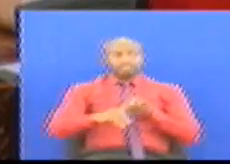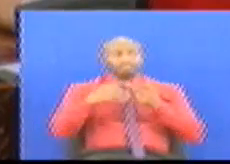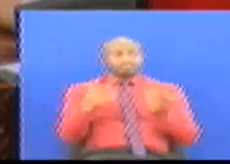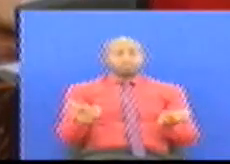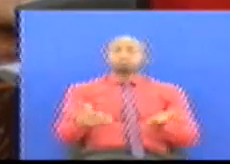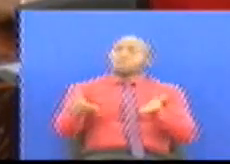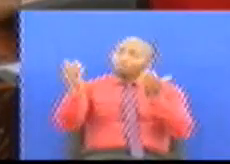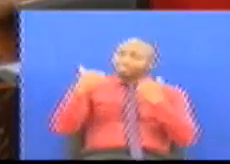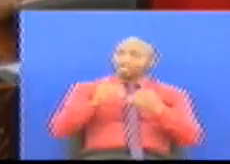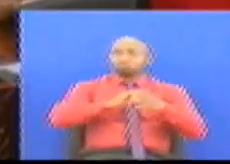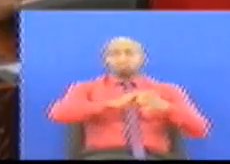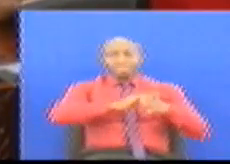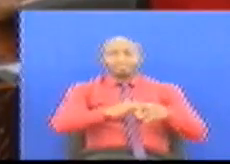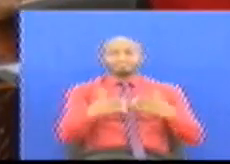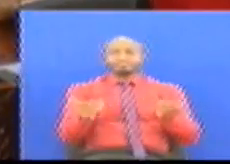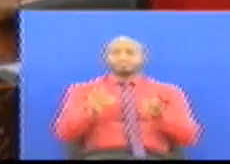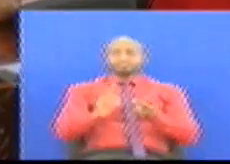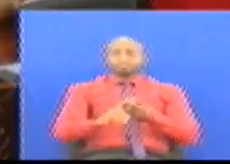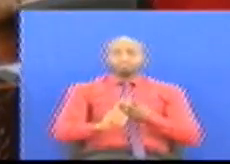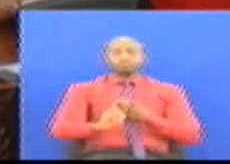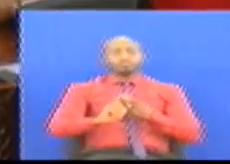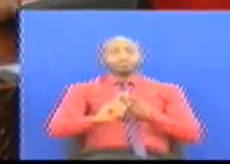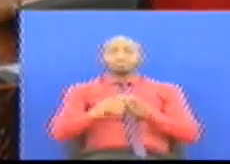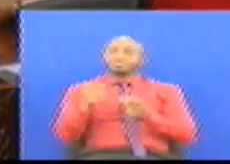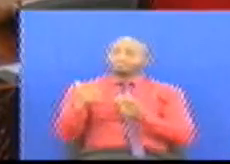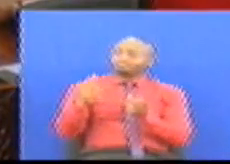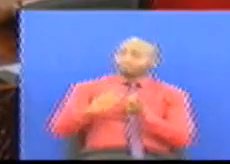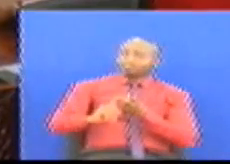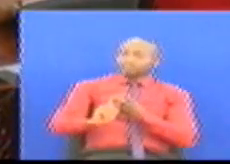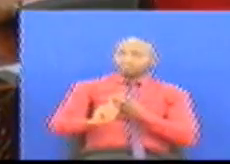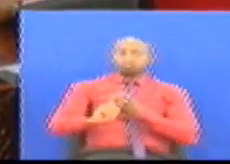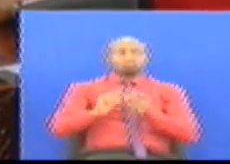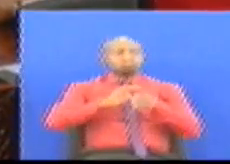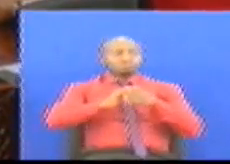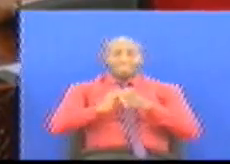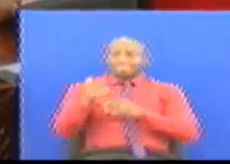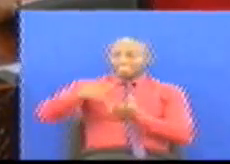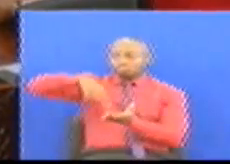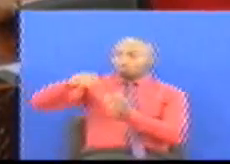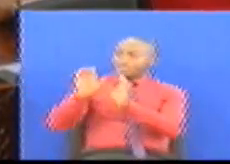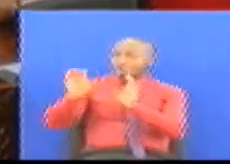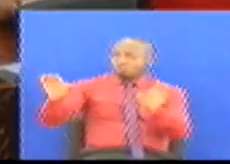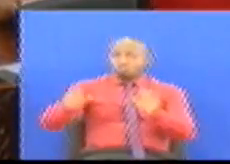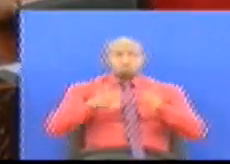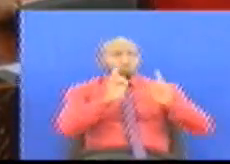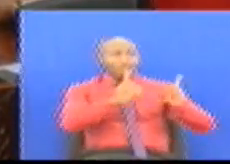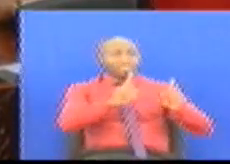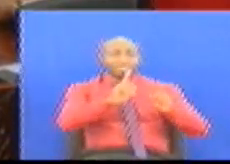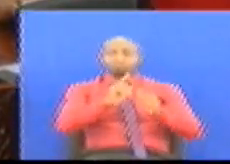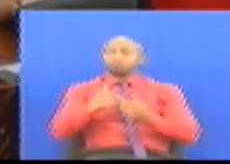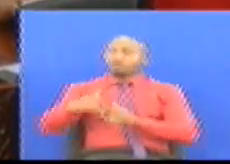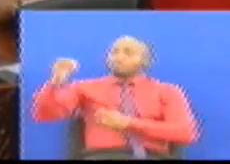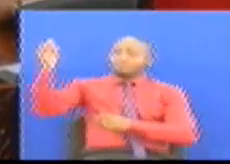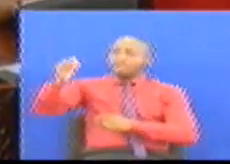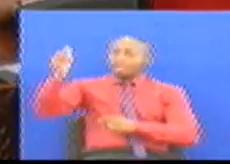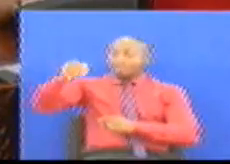hata tukatumia frequency moja wapo ama frequency maalum ambapo walimu watakuwa wanatoa masomo